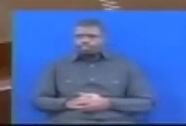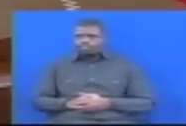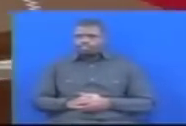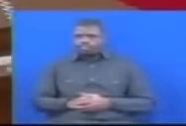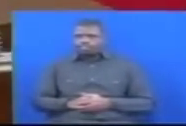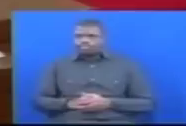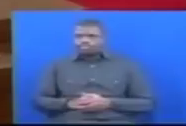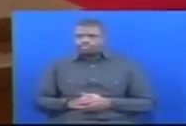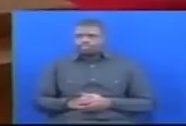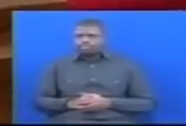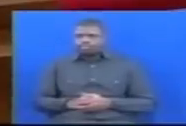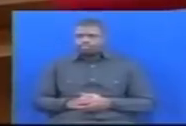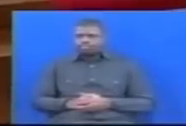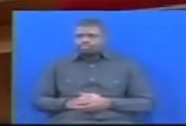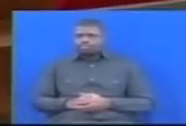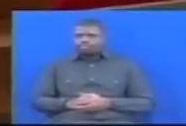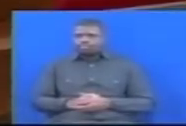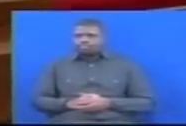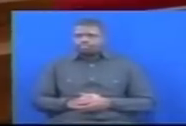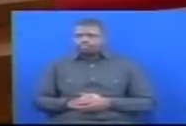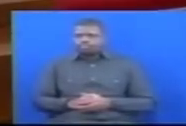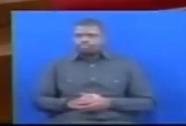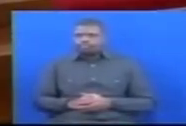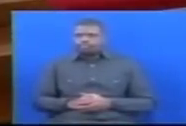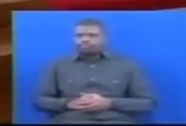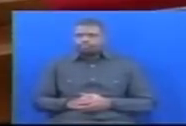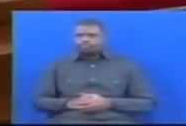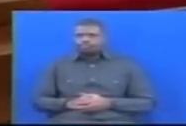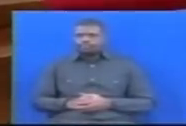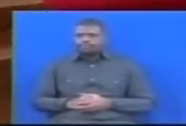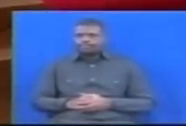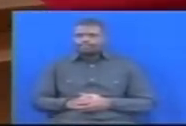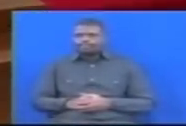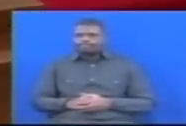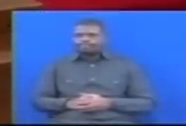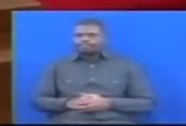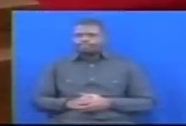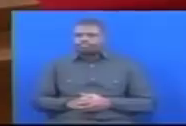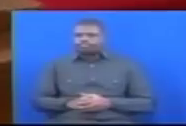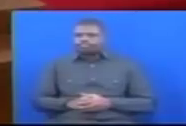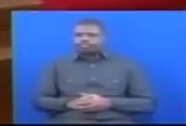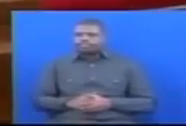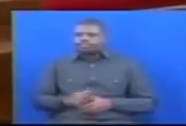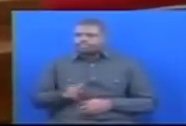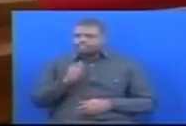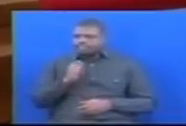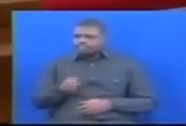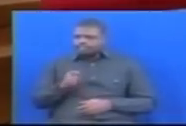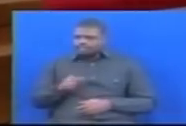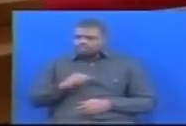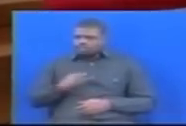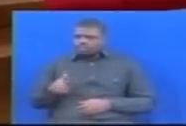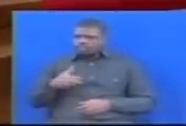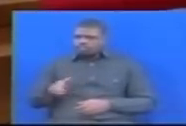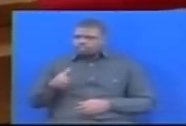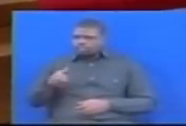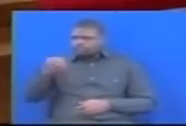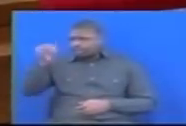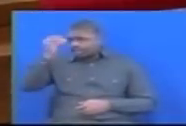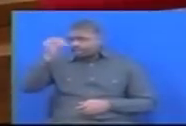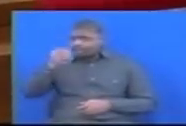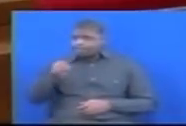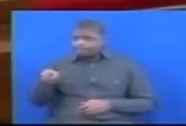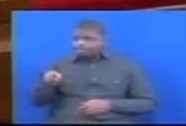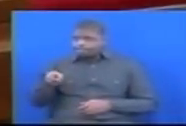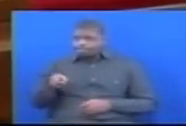Manyanya, tafadhali anajibu swali hilo. Mheshimiwa Spika, kwa niaba ya Waziri wa Elimu, Sayansi